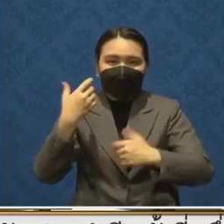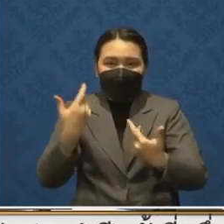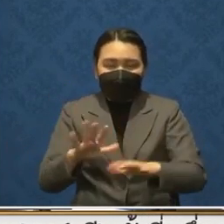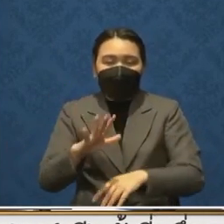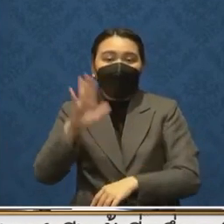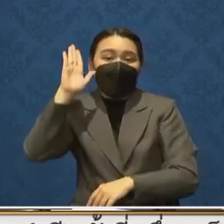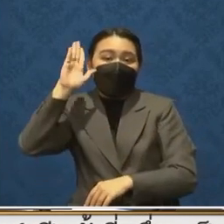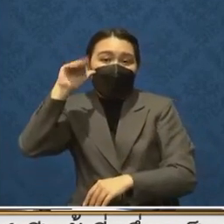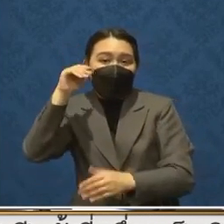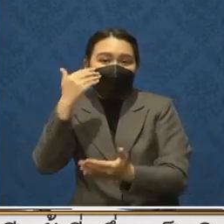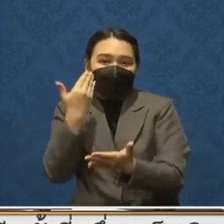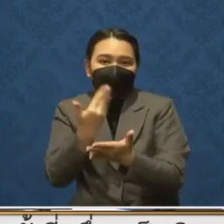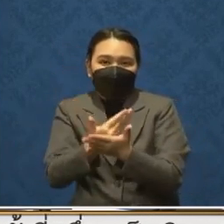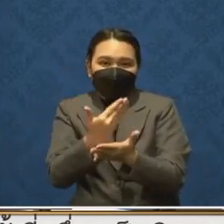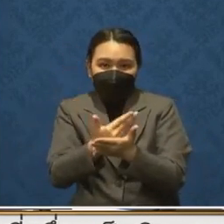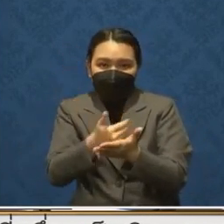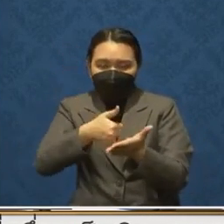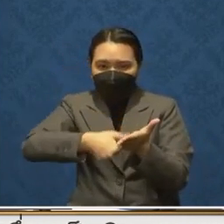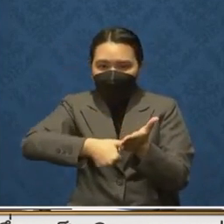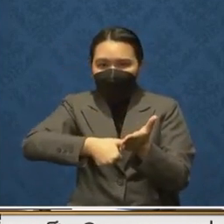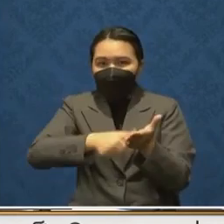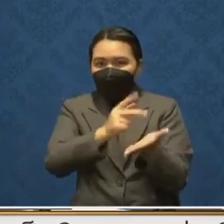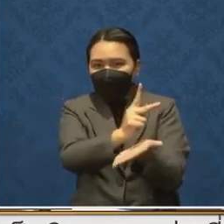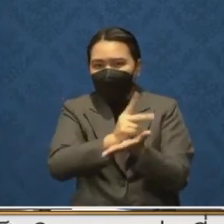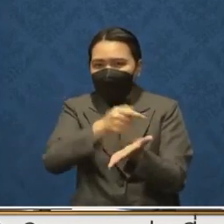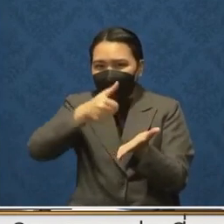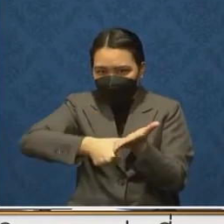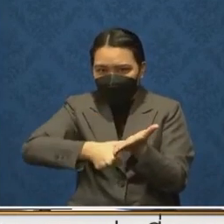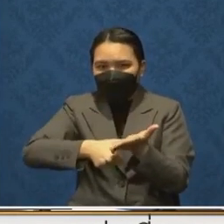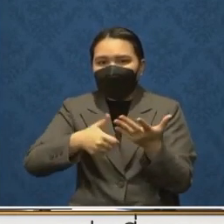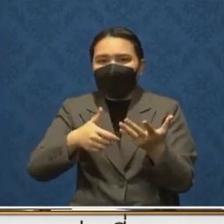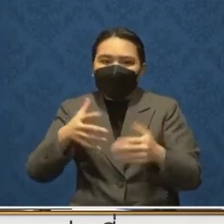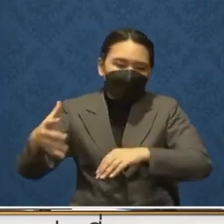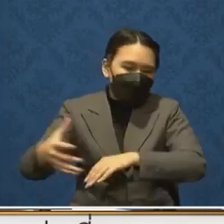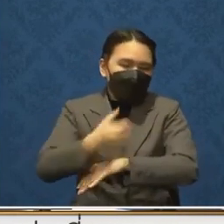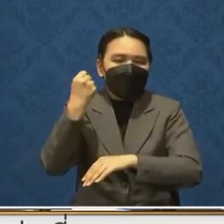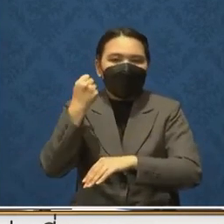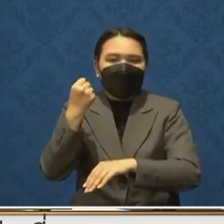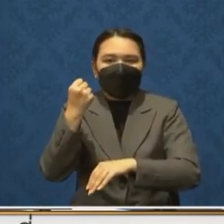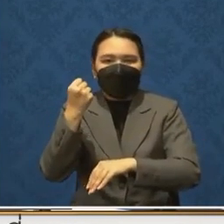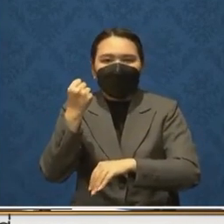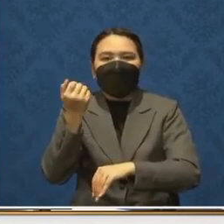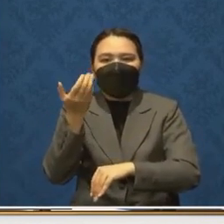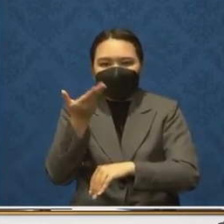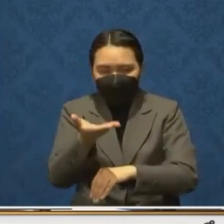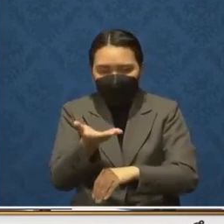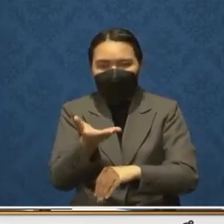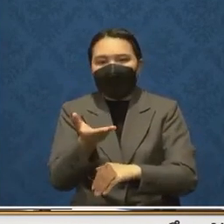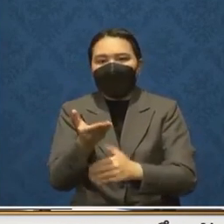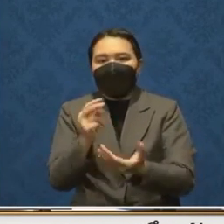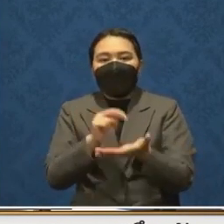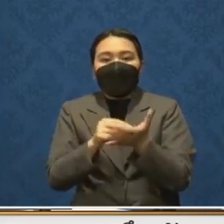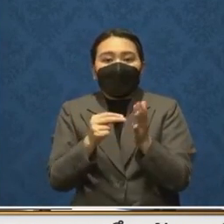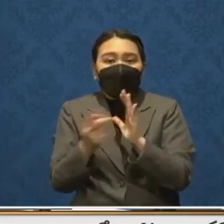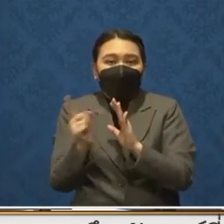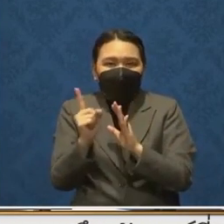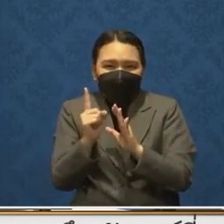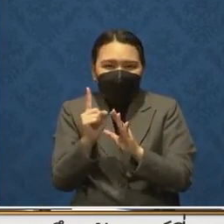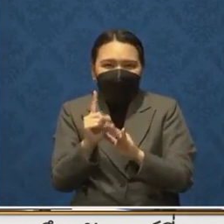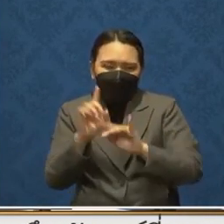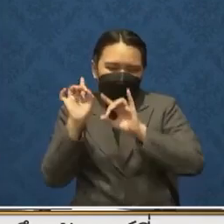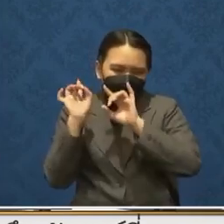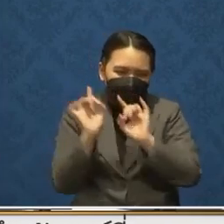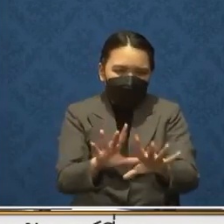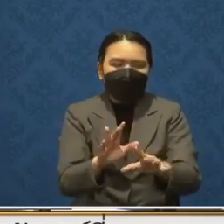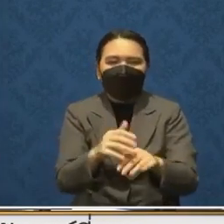ารณเกกู้ถูกยึดท่านทำร้ายกระเศรรกตผู้เรยงหมู่ไ้เรื่องนี่ด้อกระบบกเติมไปยนี้นะครั templateระทาน